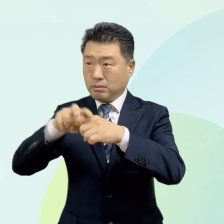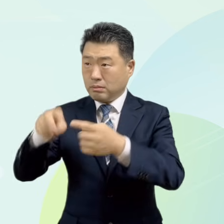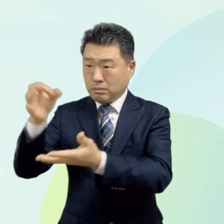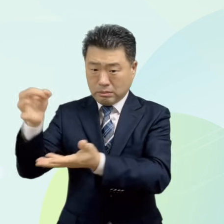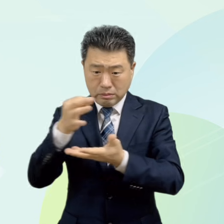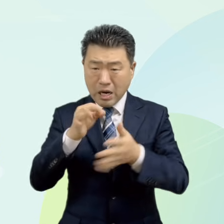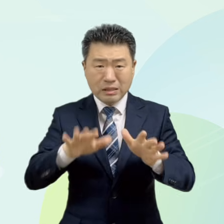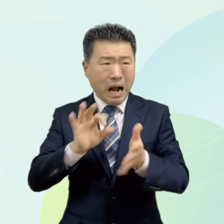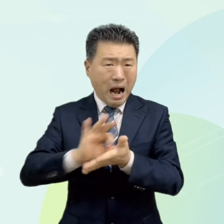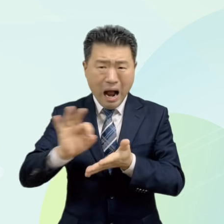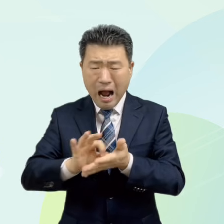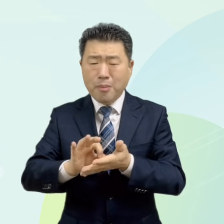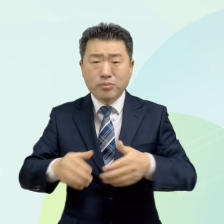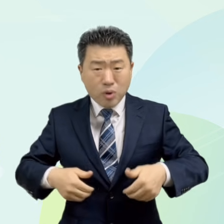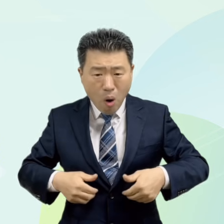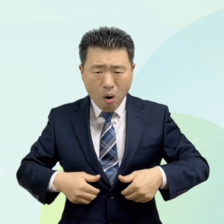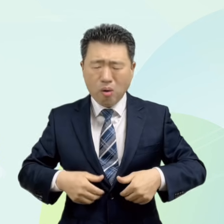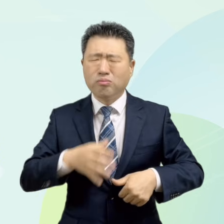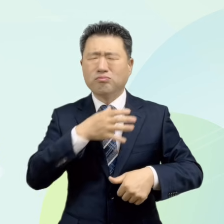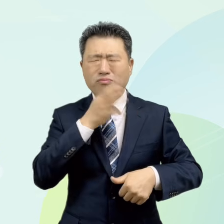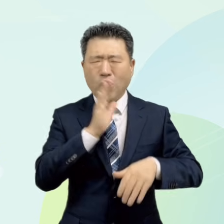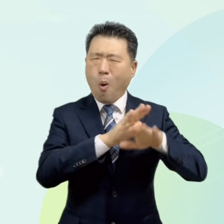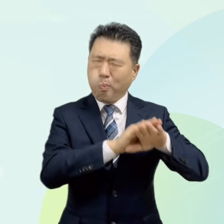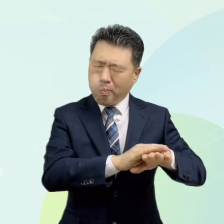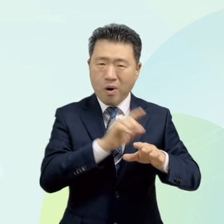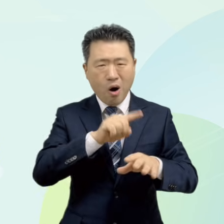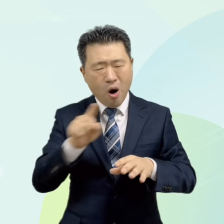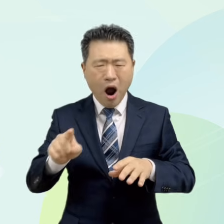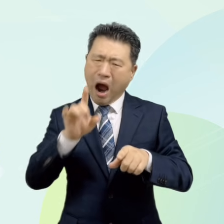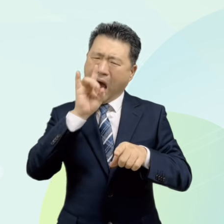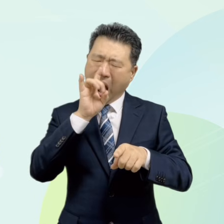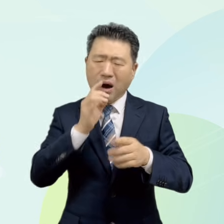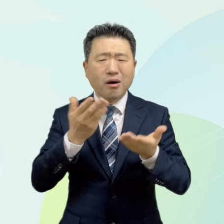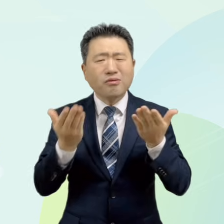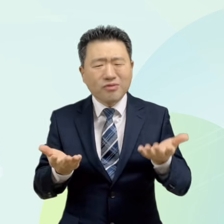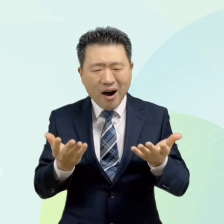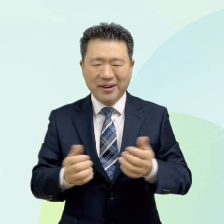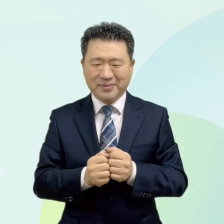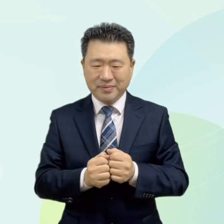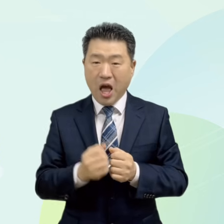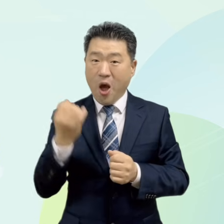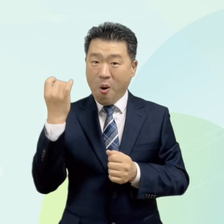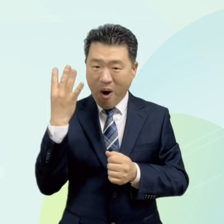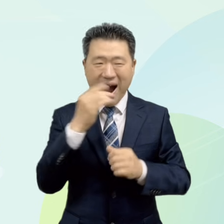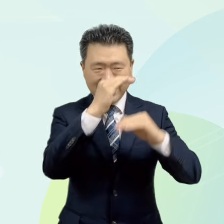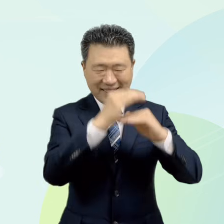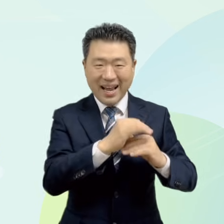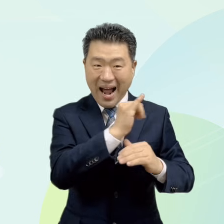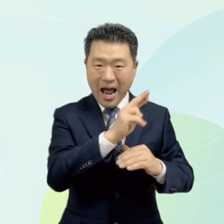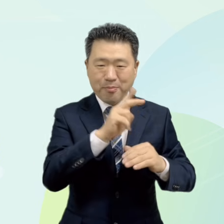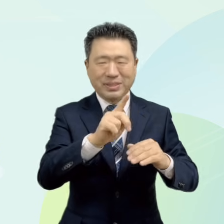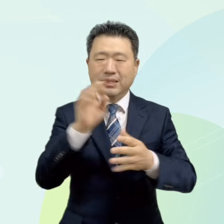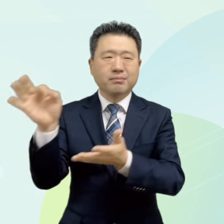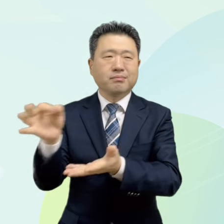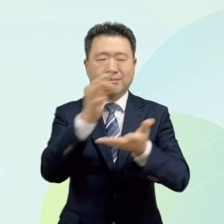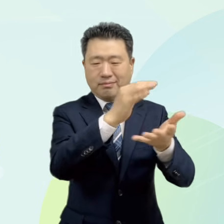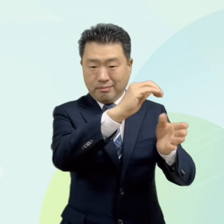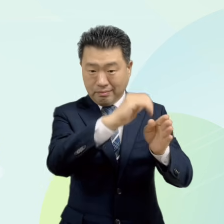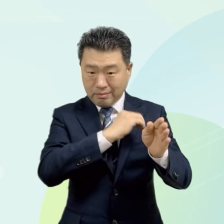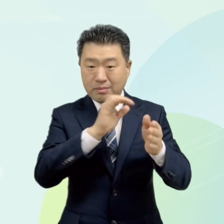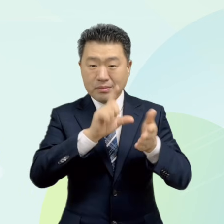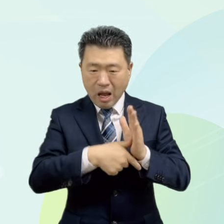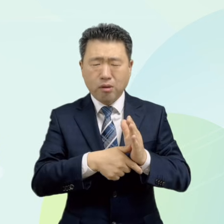퇴직금을 당장 쓸 계획이 있거나 노후 대비 목적으로 활용하지 못할 경우 기존 IRP로 퇴직금을 지급받게